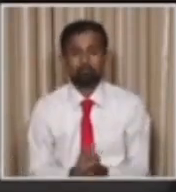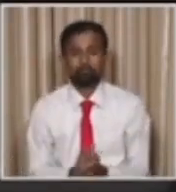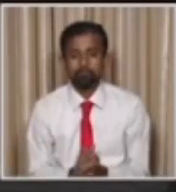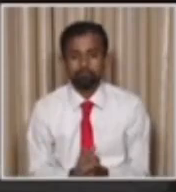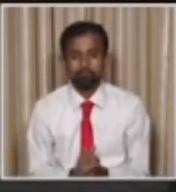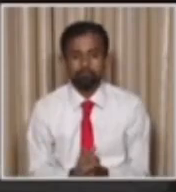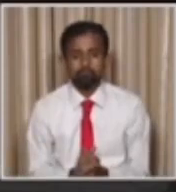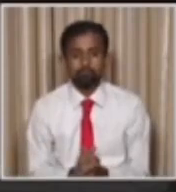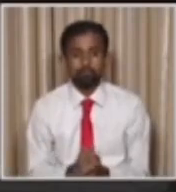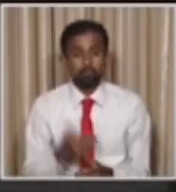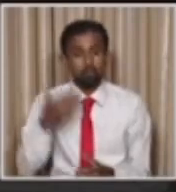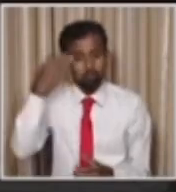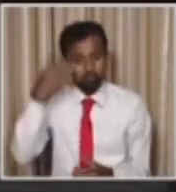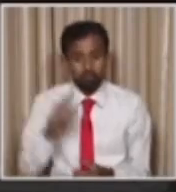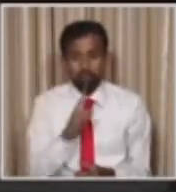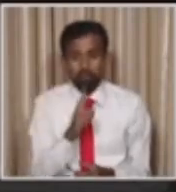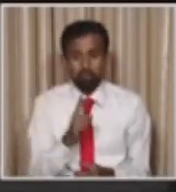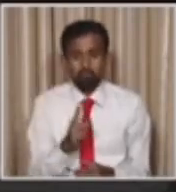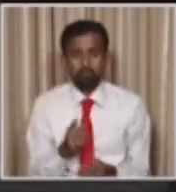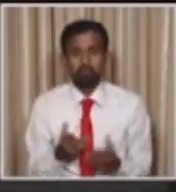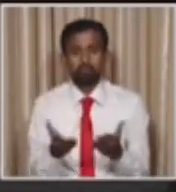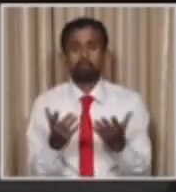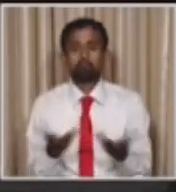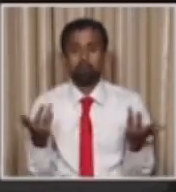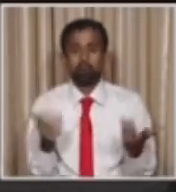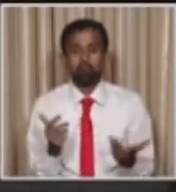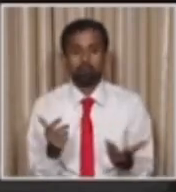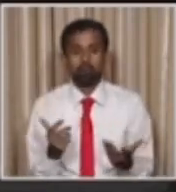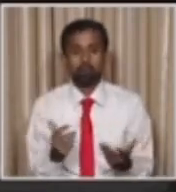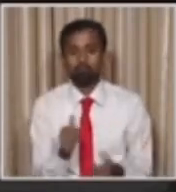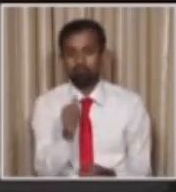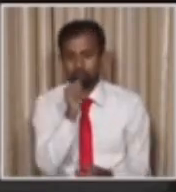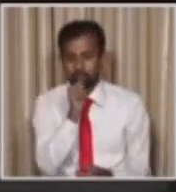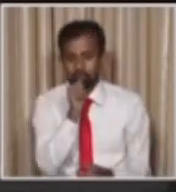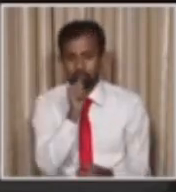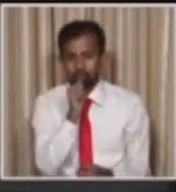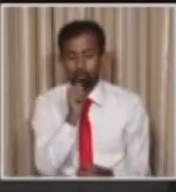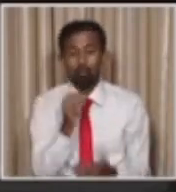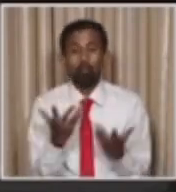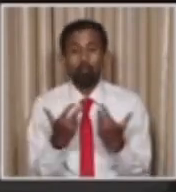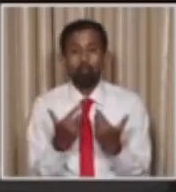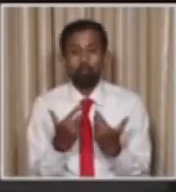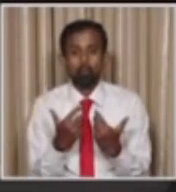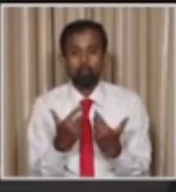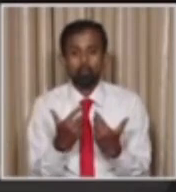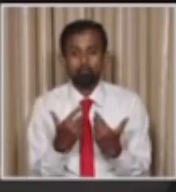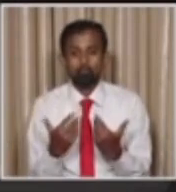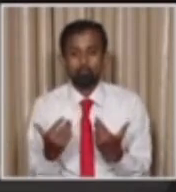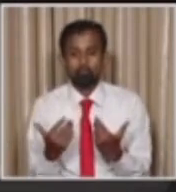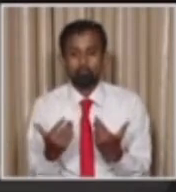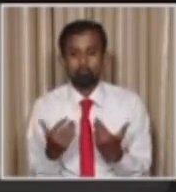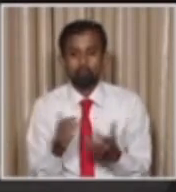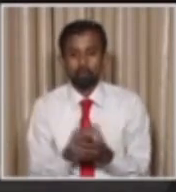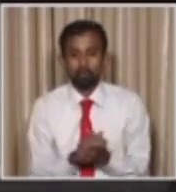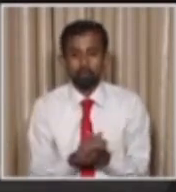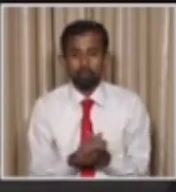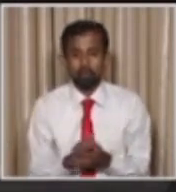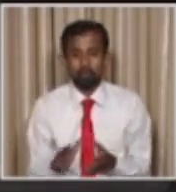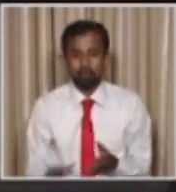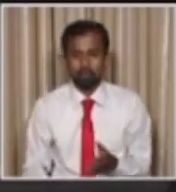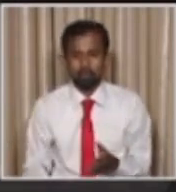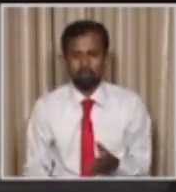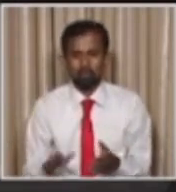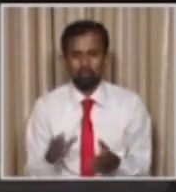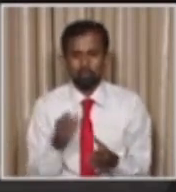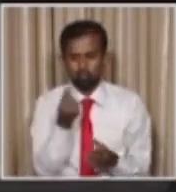පිරිසක් මැරෙනවා මැරෙනම කිව්වලු මොකද යන්න බැරුණේ සර් වතුර කොතෙන්ට වතුර මේ මේ මේ කර මේ කකුලේ යන්තම් පෙඟෙන